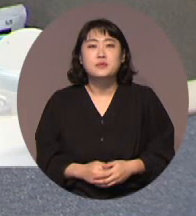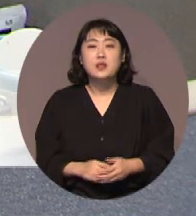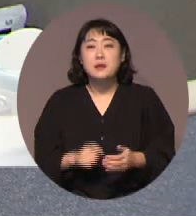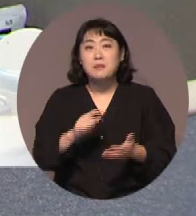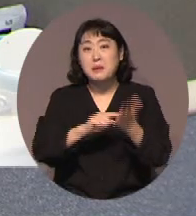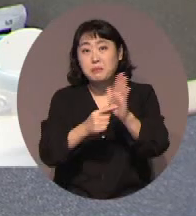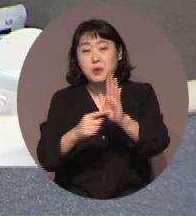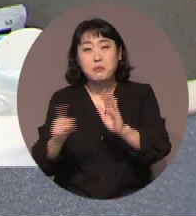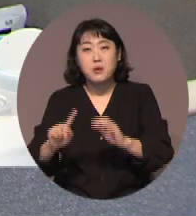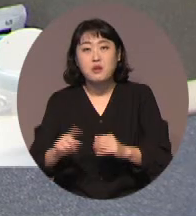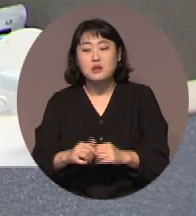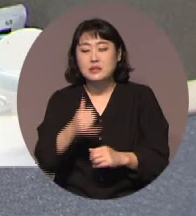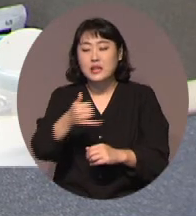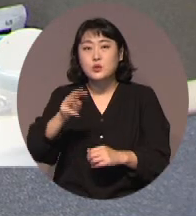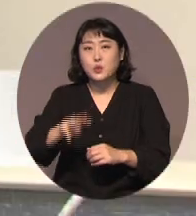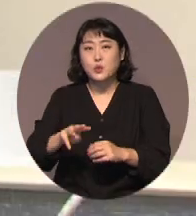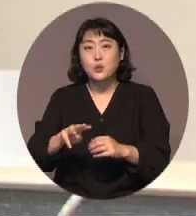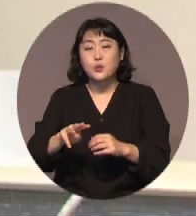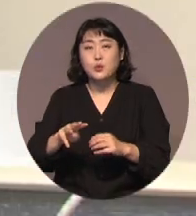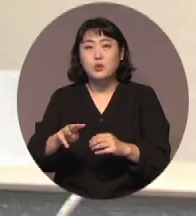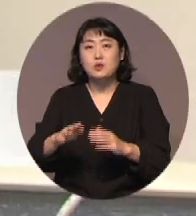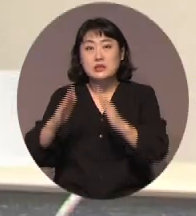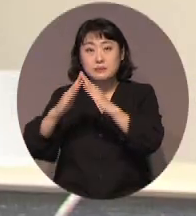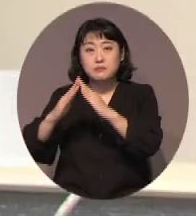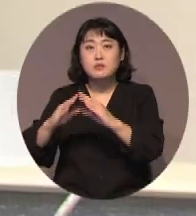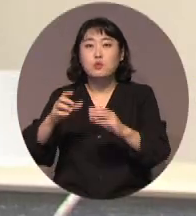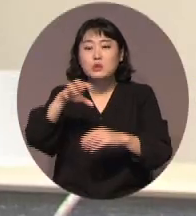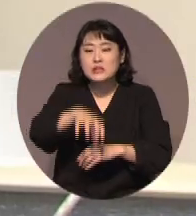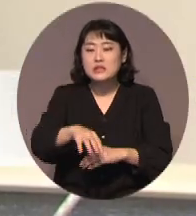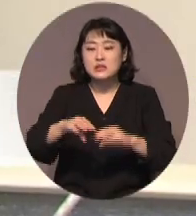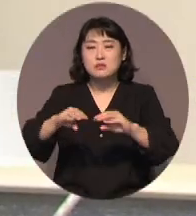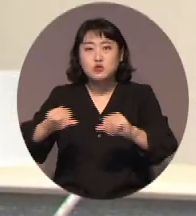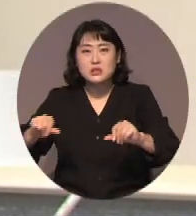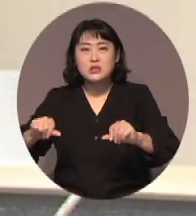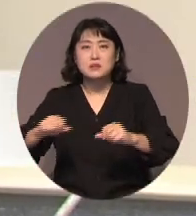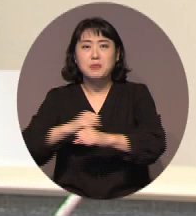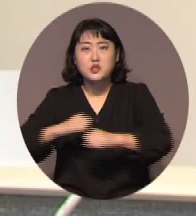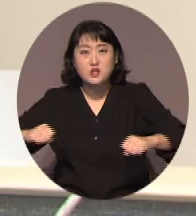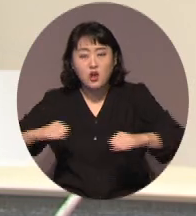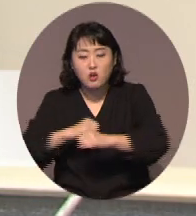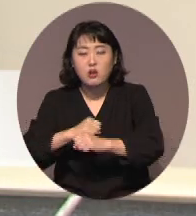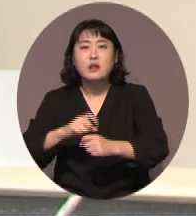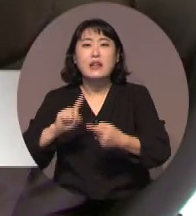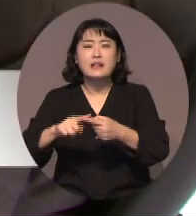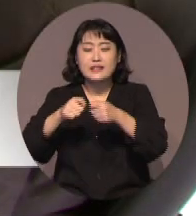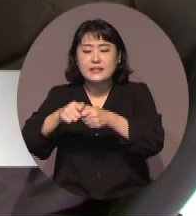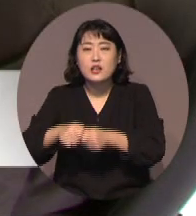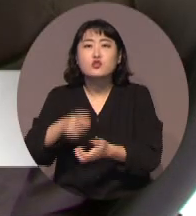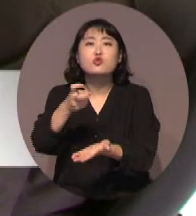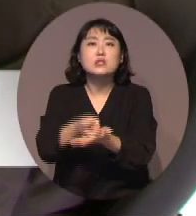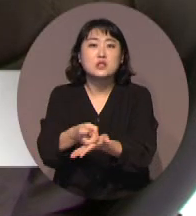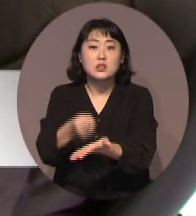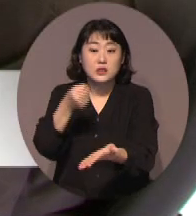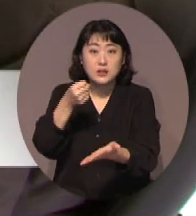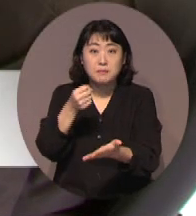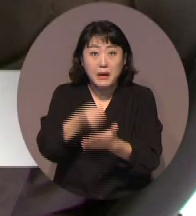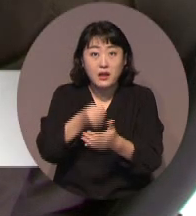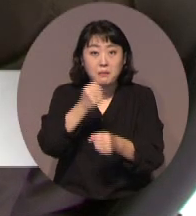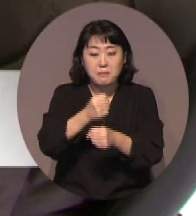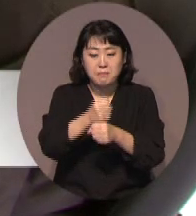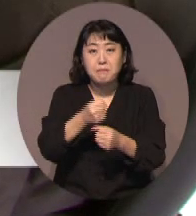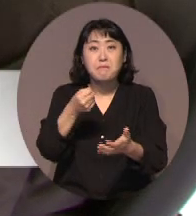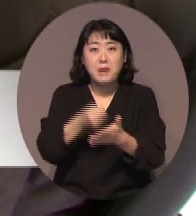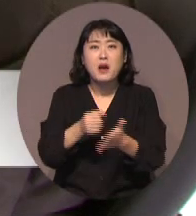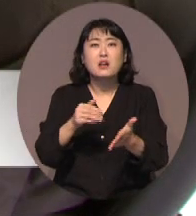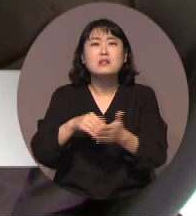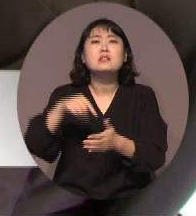세종의사당 이전 규모와 위치 부지 면적 등을 담은 국회 규칙이 제정돼야 국회의사당